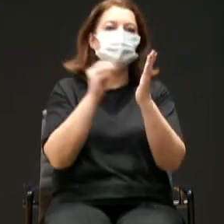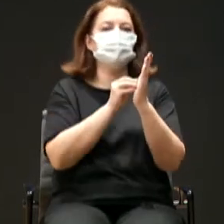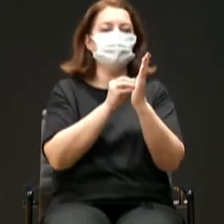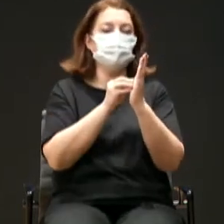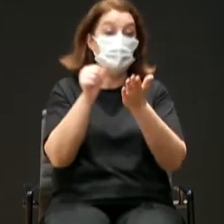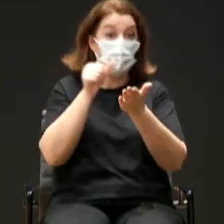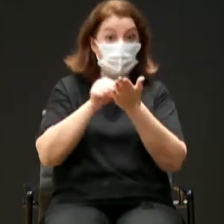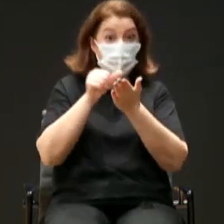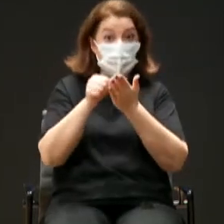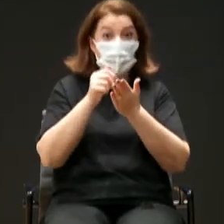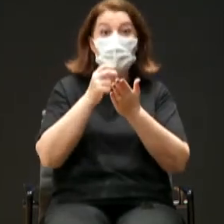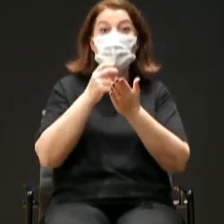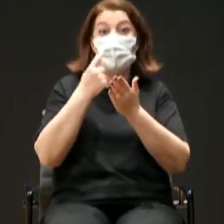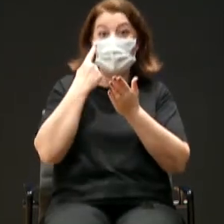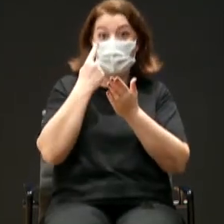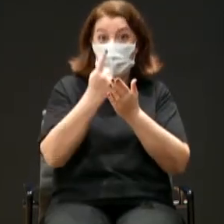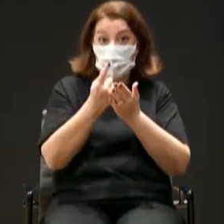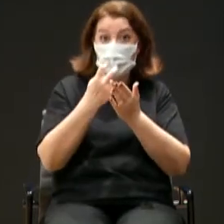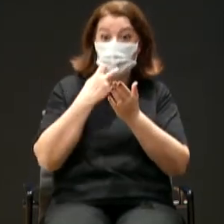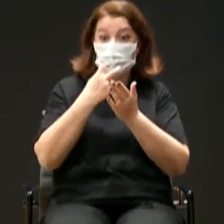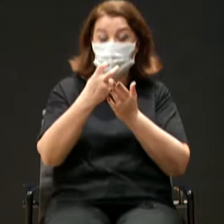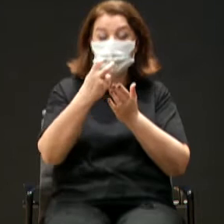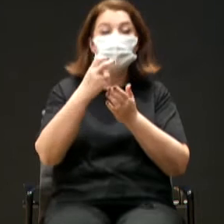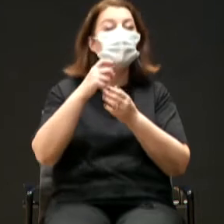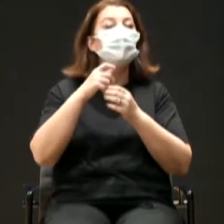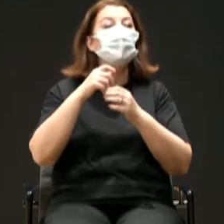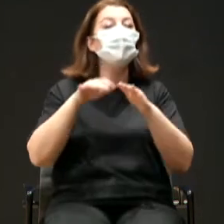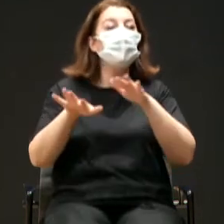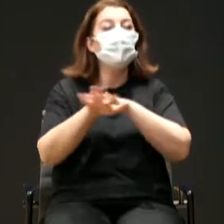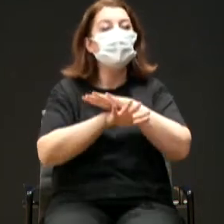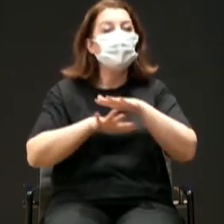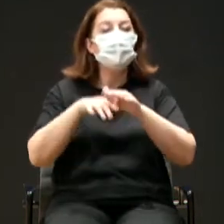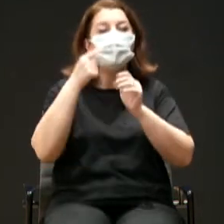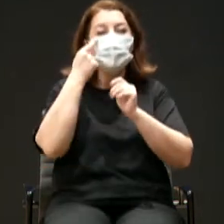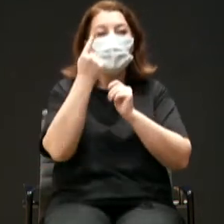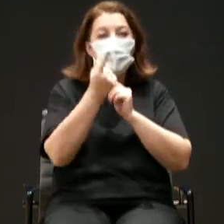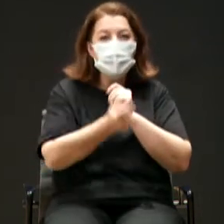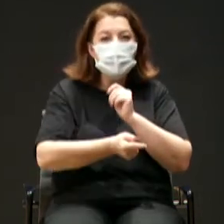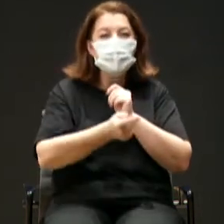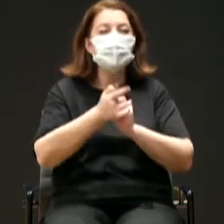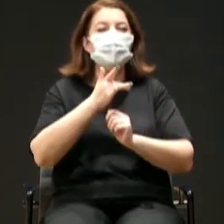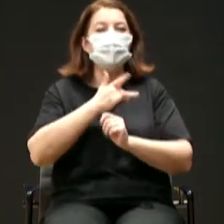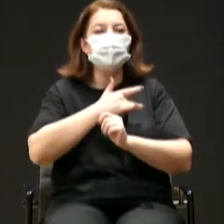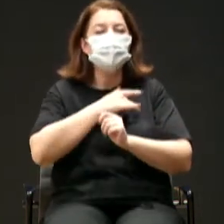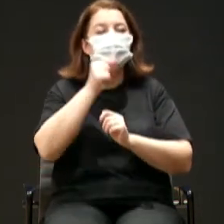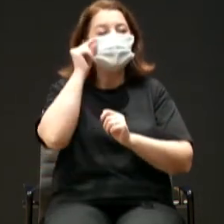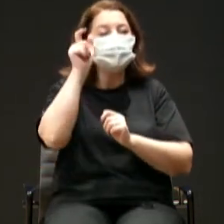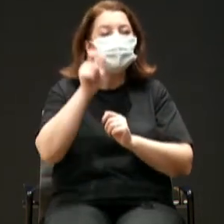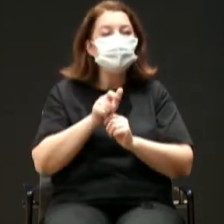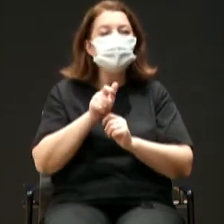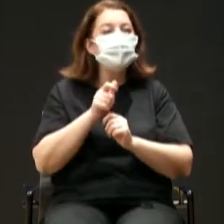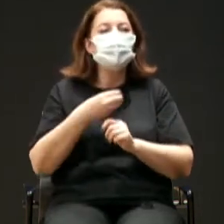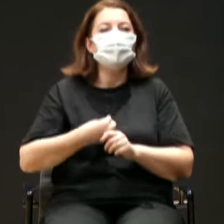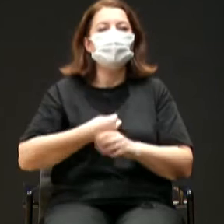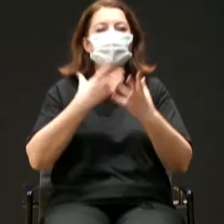Tarihi boyunca yeryüzünün vicdanı, insanlığın umudu olan aziz milletimizin önüne her